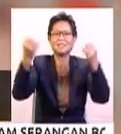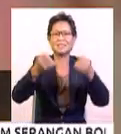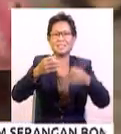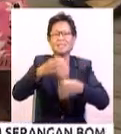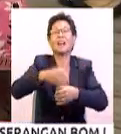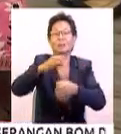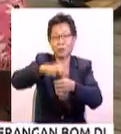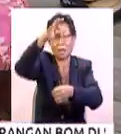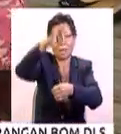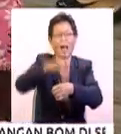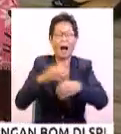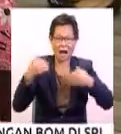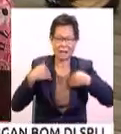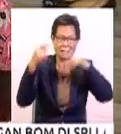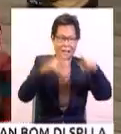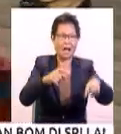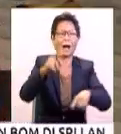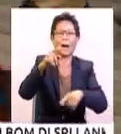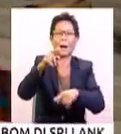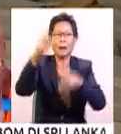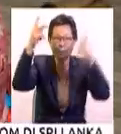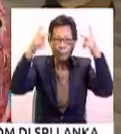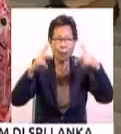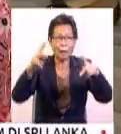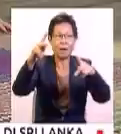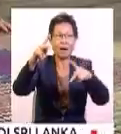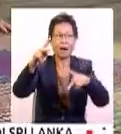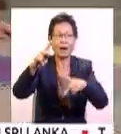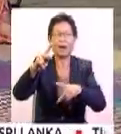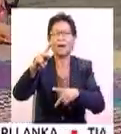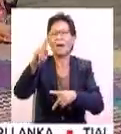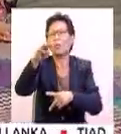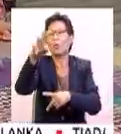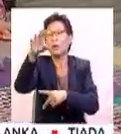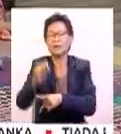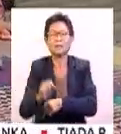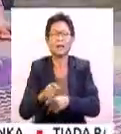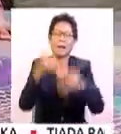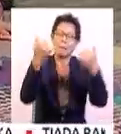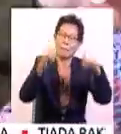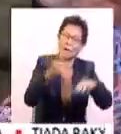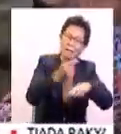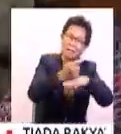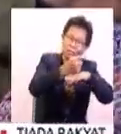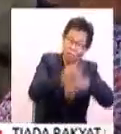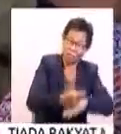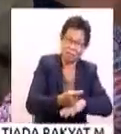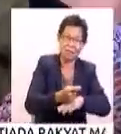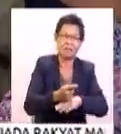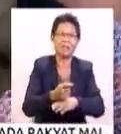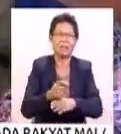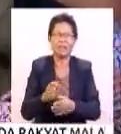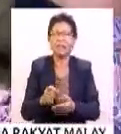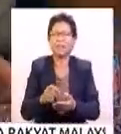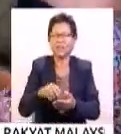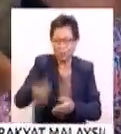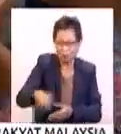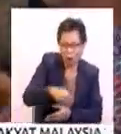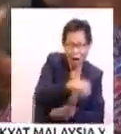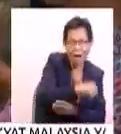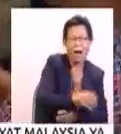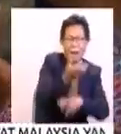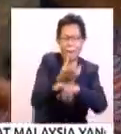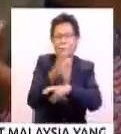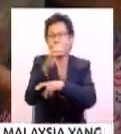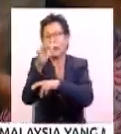Syafi'i. Pada majlis ini, pelbagai acara diadakan termasuk permainan tradisional seperti congkak, batu seremban, carom dan juga dart.